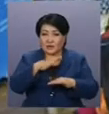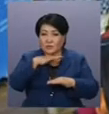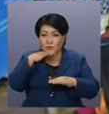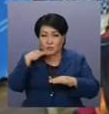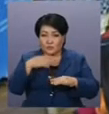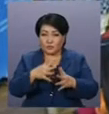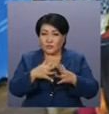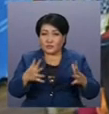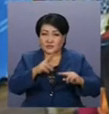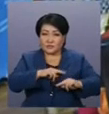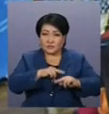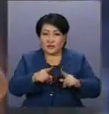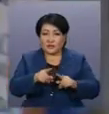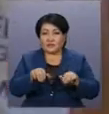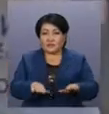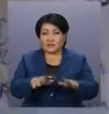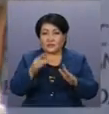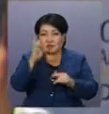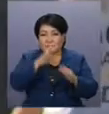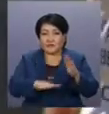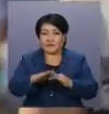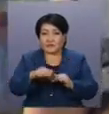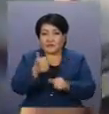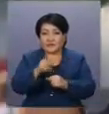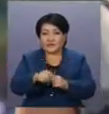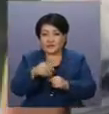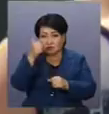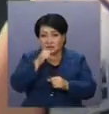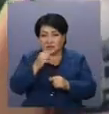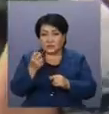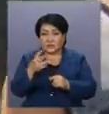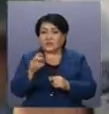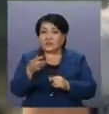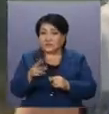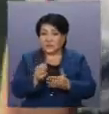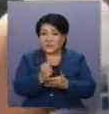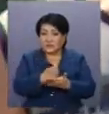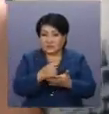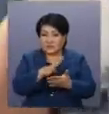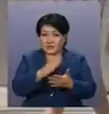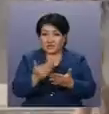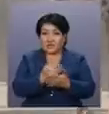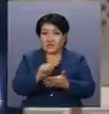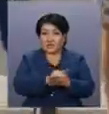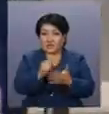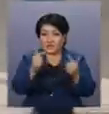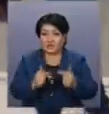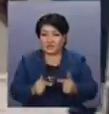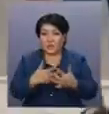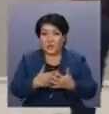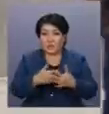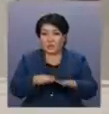Аталмыш тұжырымдаманы мемлекет басшысы осы жылдың 7 шілдесінде бекіткен болатын. Жаңа құжатқа сәйкес енді қоғамдық орындарда